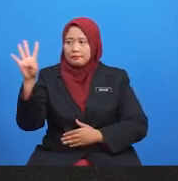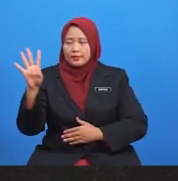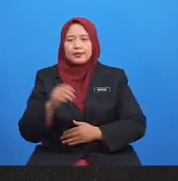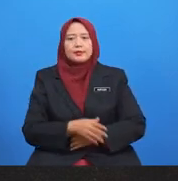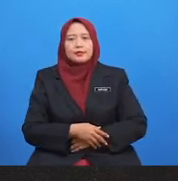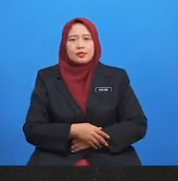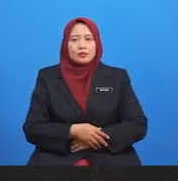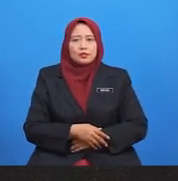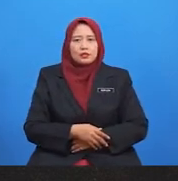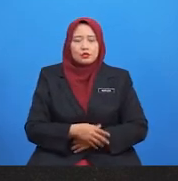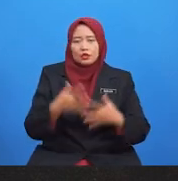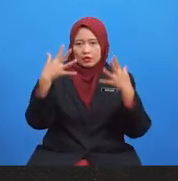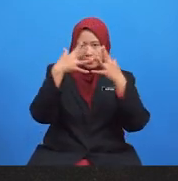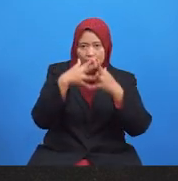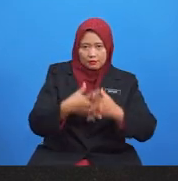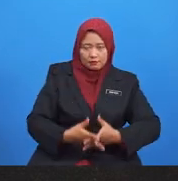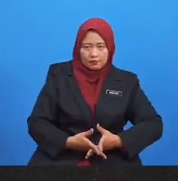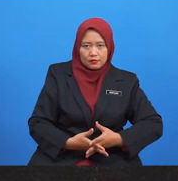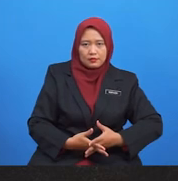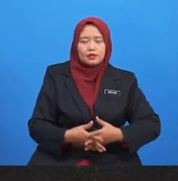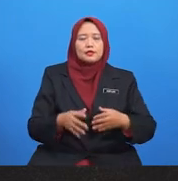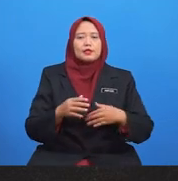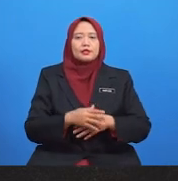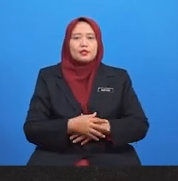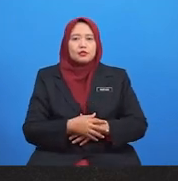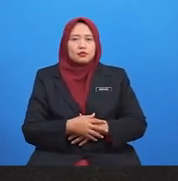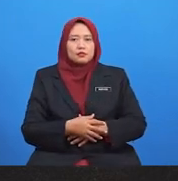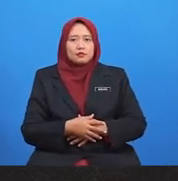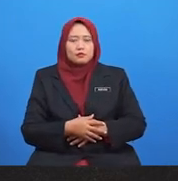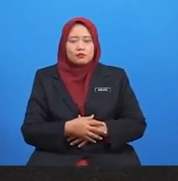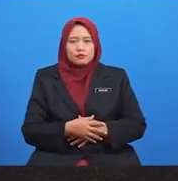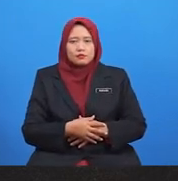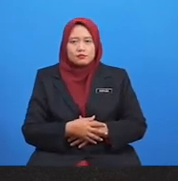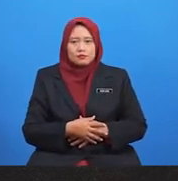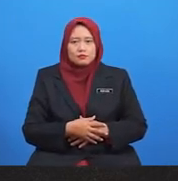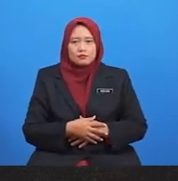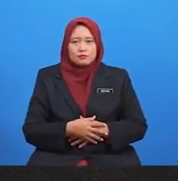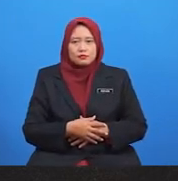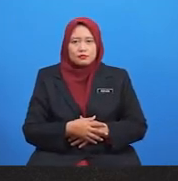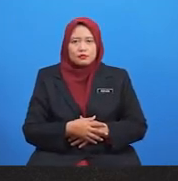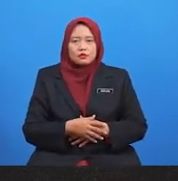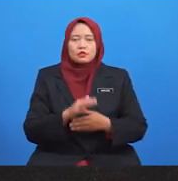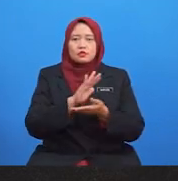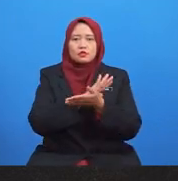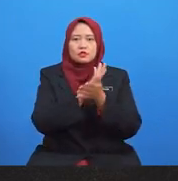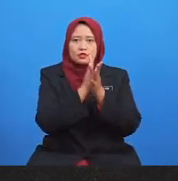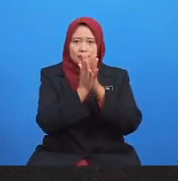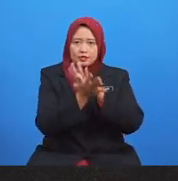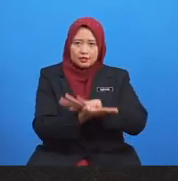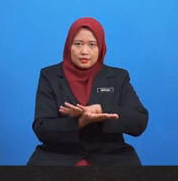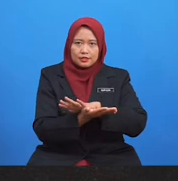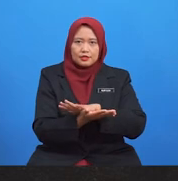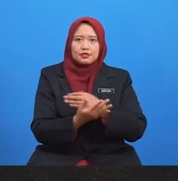Seterusnya, khamirkan X kuasa 2 tambah 4X tambah 4. Maka kita akan